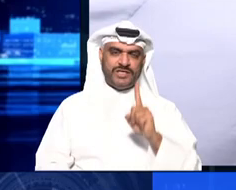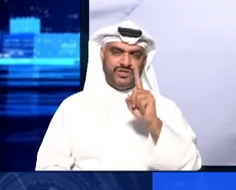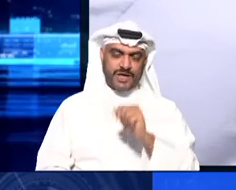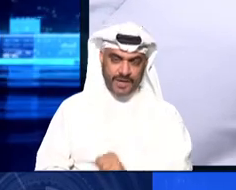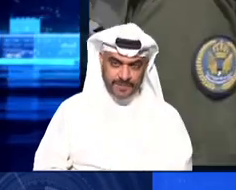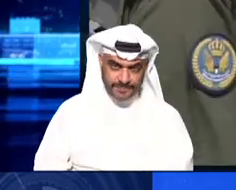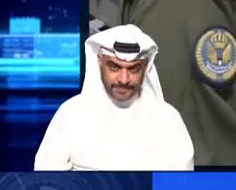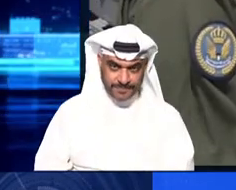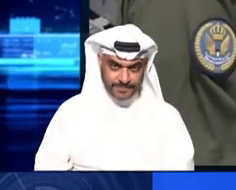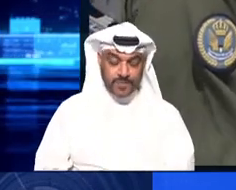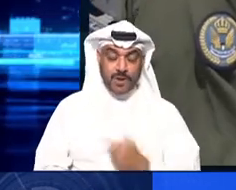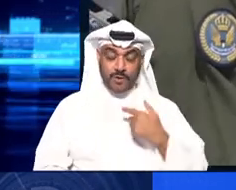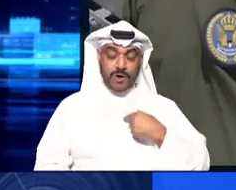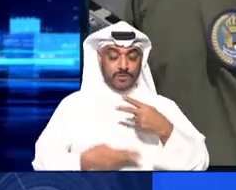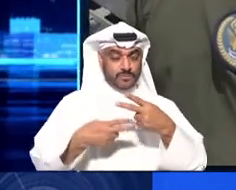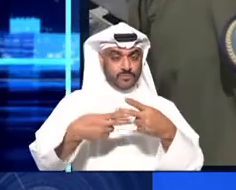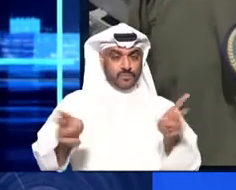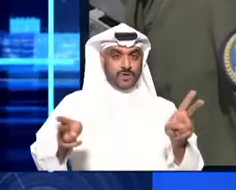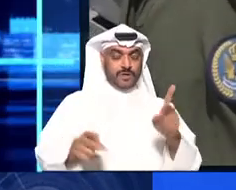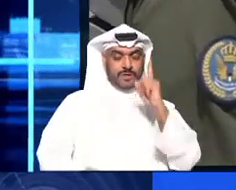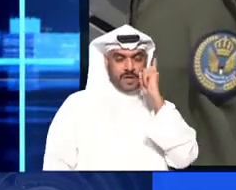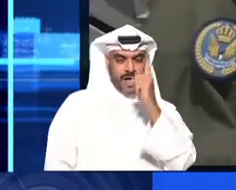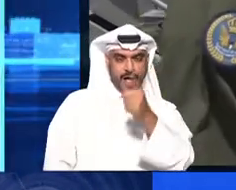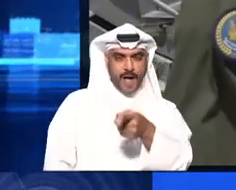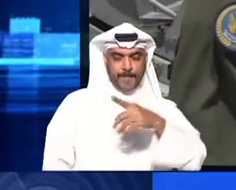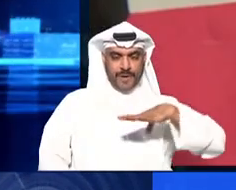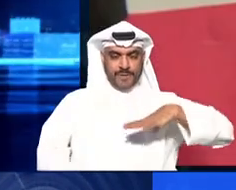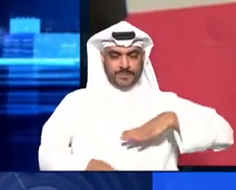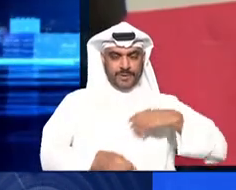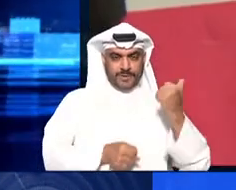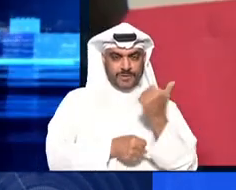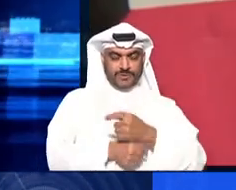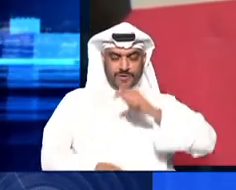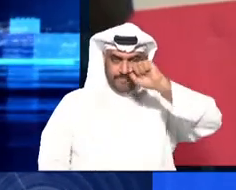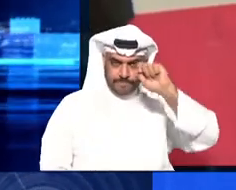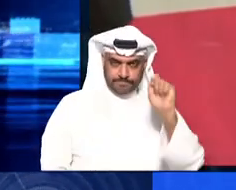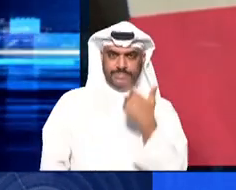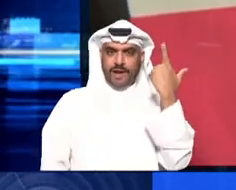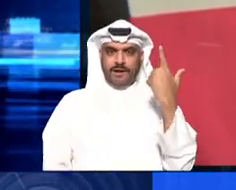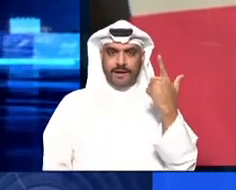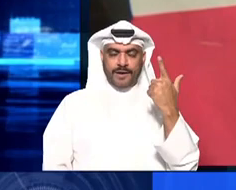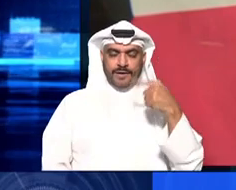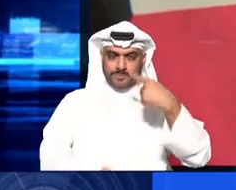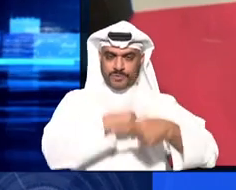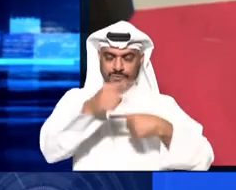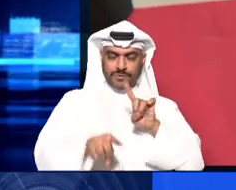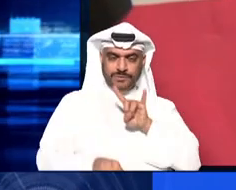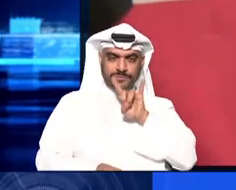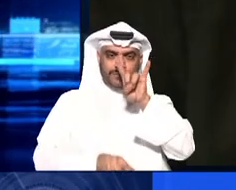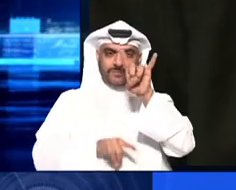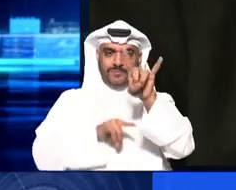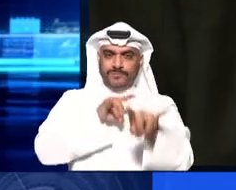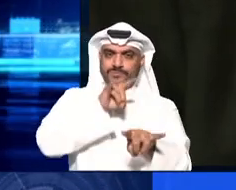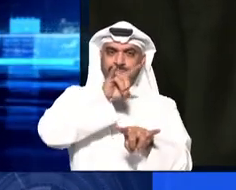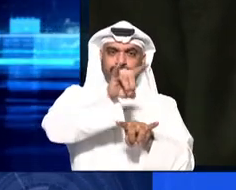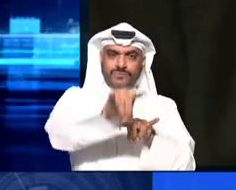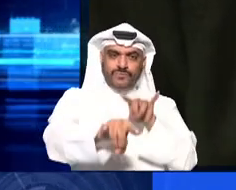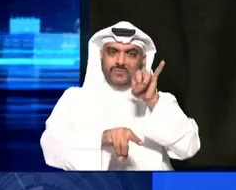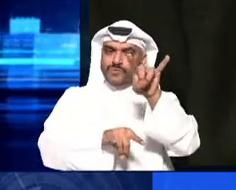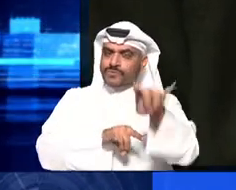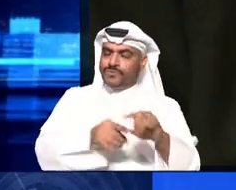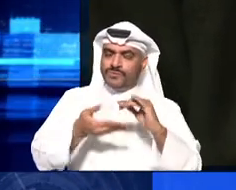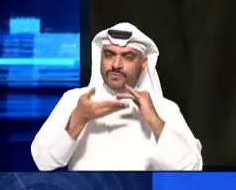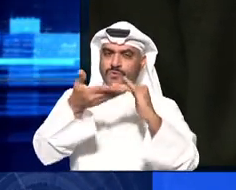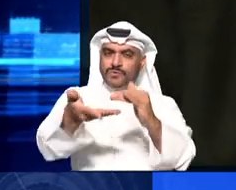حيث تم بموجب هذه التوجيهات المباشرة فورا بإعداد جسر جوي لنقل